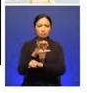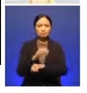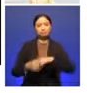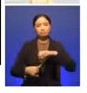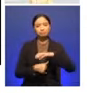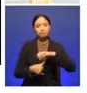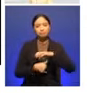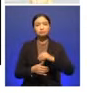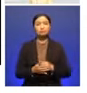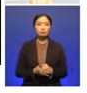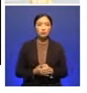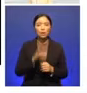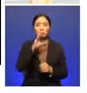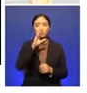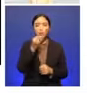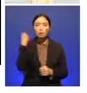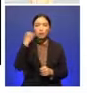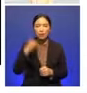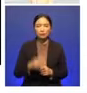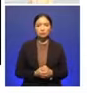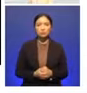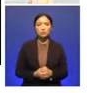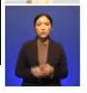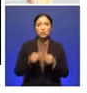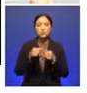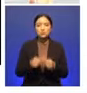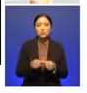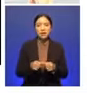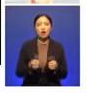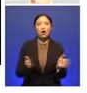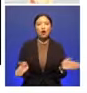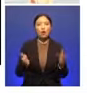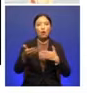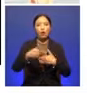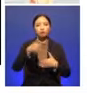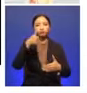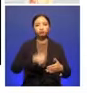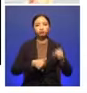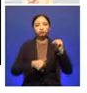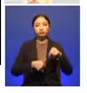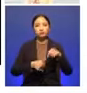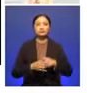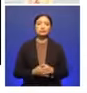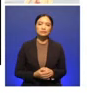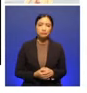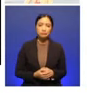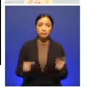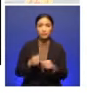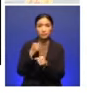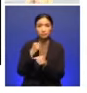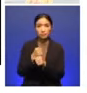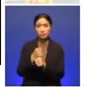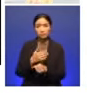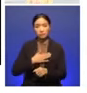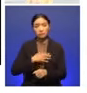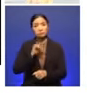ทนของคำพูดทีนี้ในตรงนี้เนี่ยนะคะในตัวงานของเราเนี่ยเ